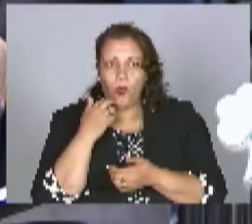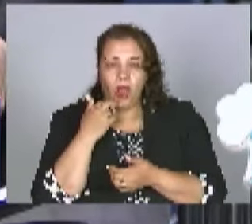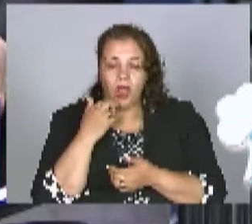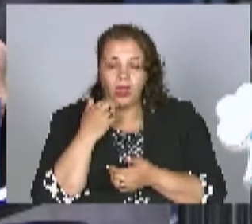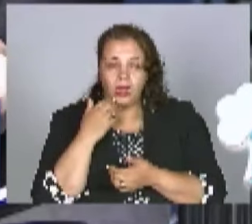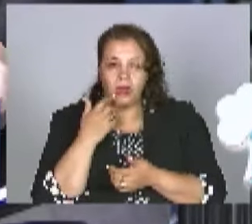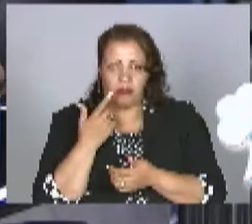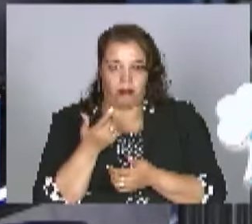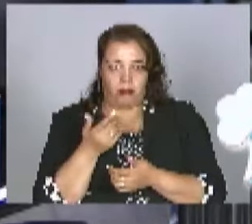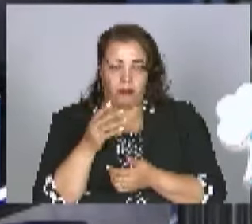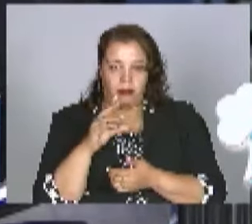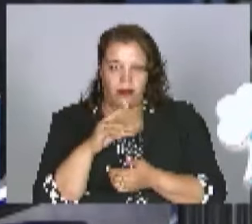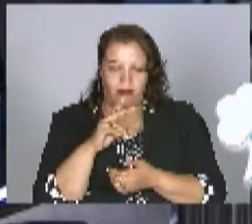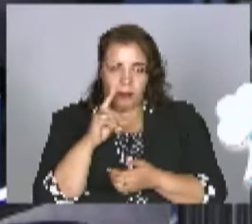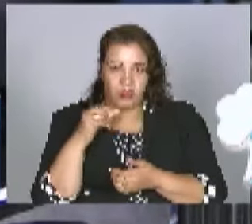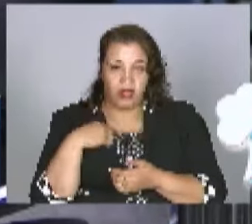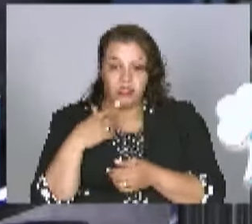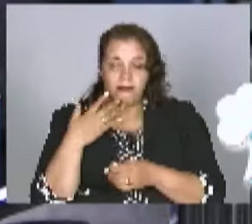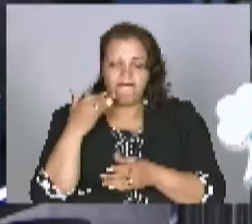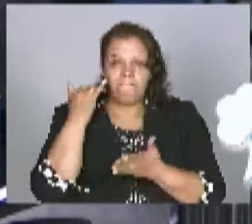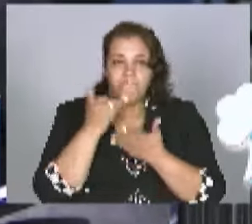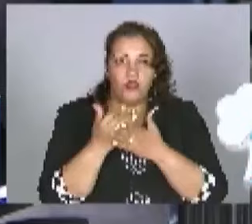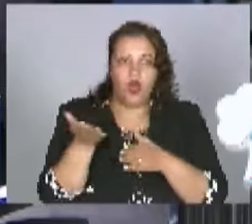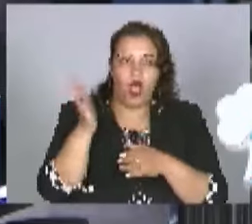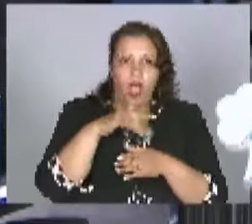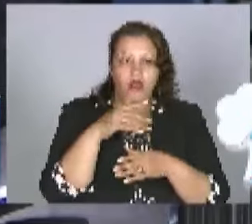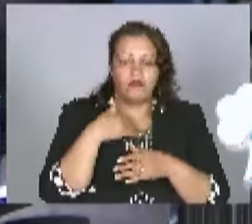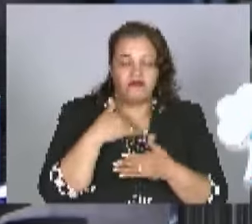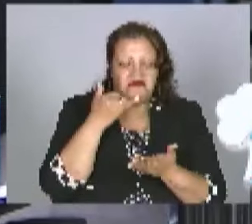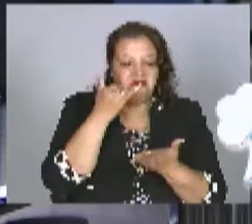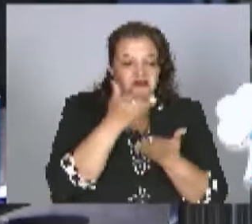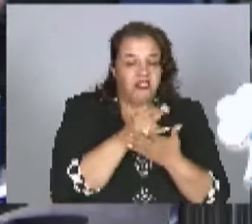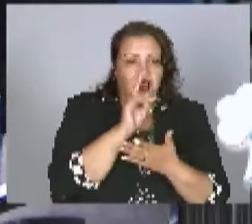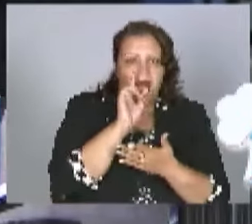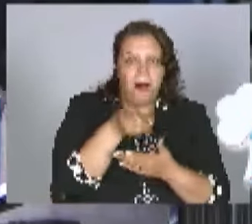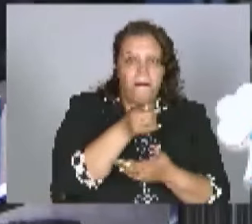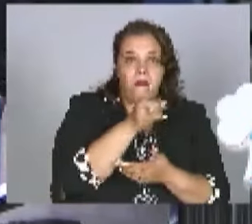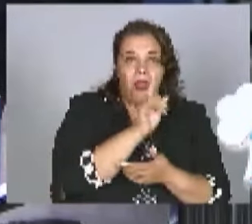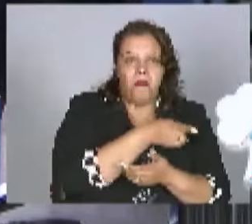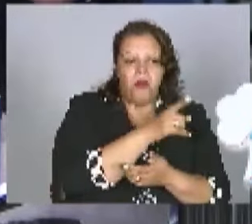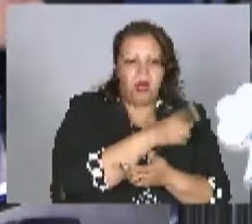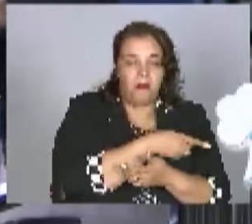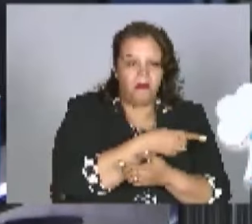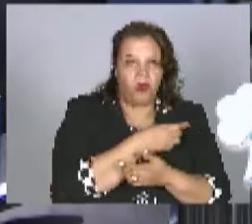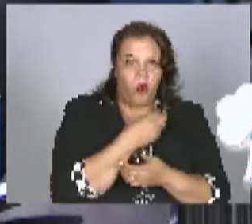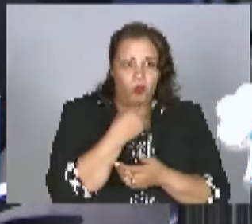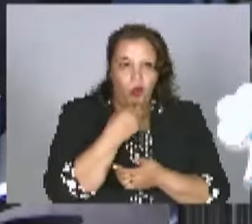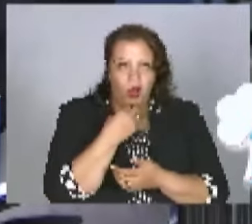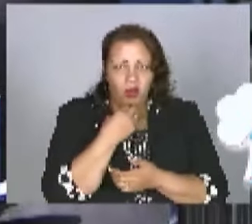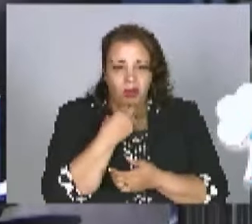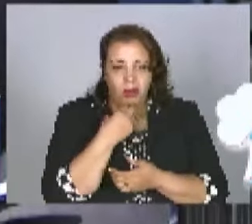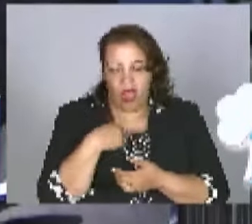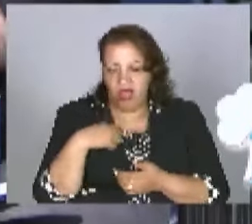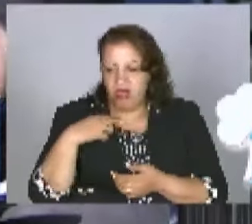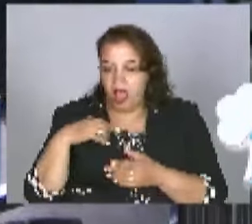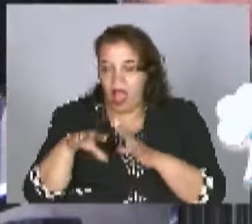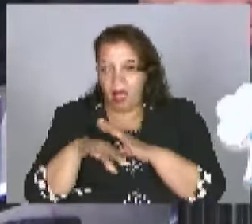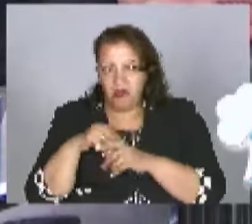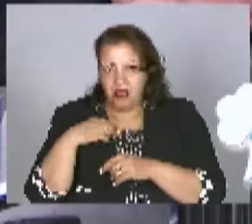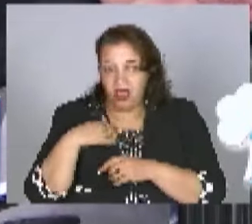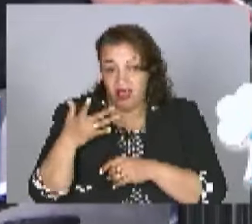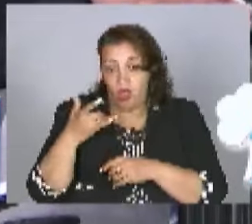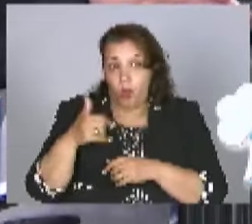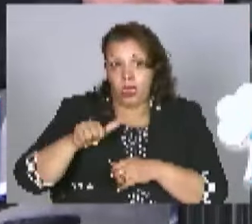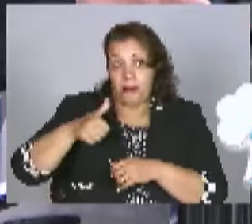ولاد تتسلط عليهم اكت فتعلمت ان هي تؤمر وتنهي الولد اه ت تامر وتنهي